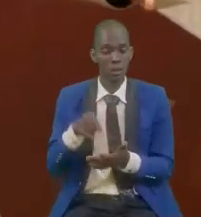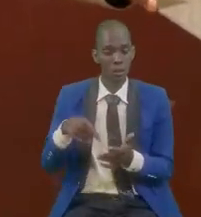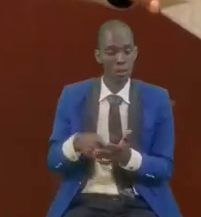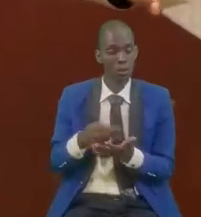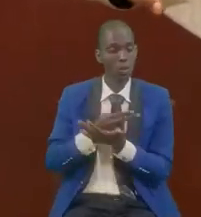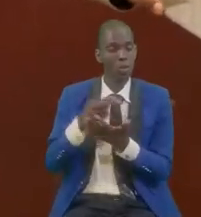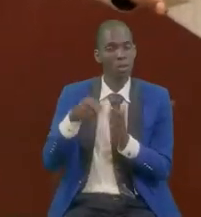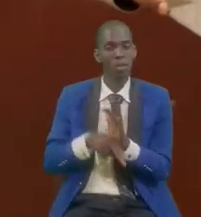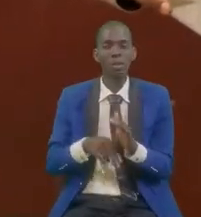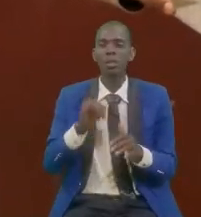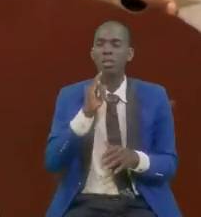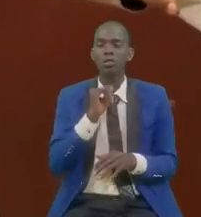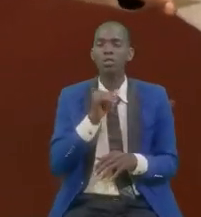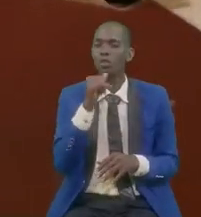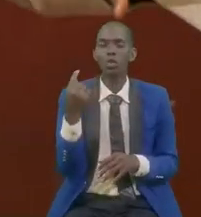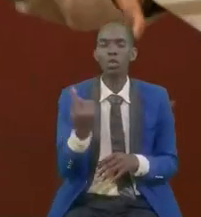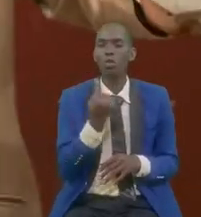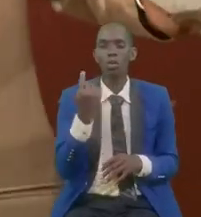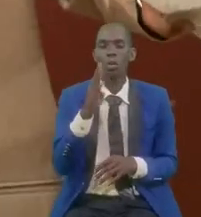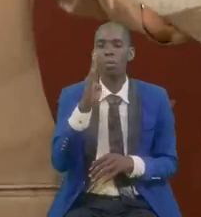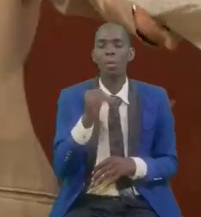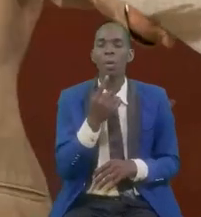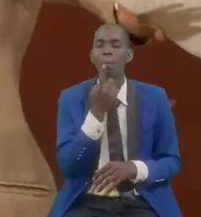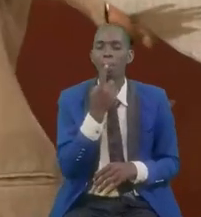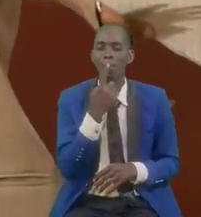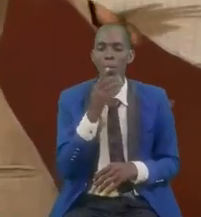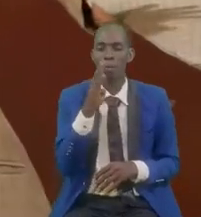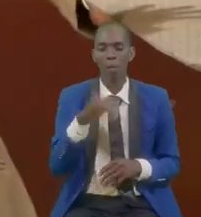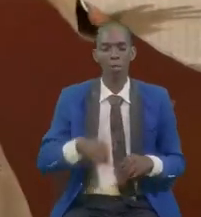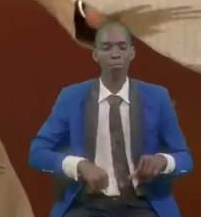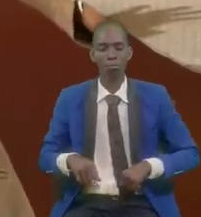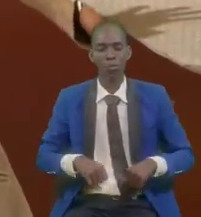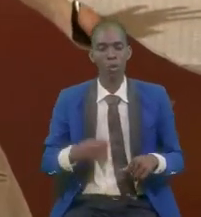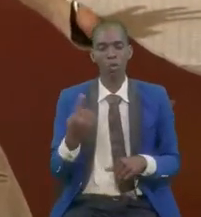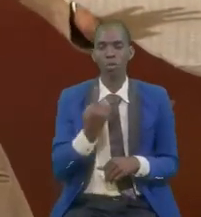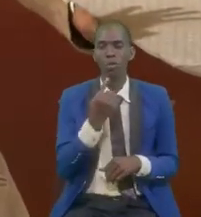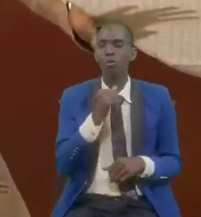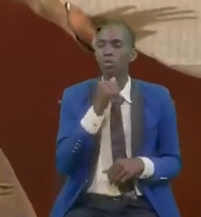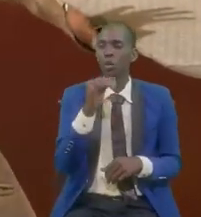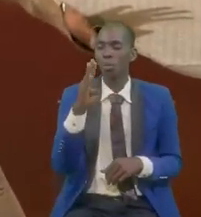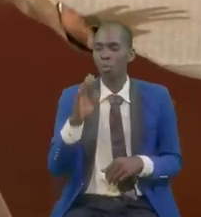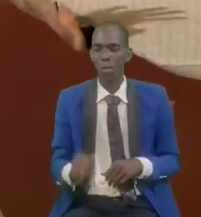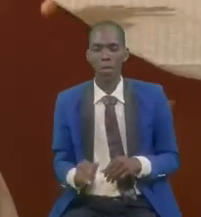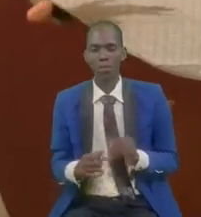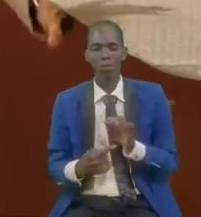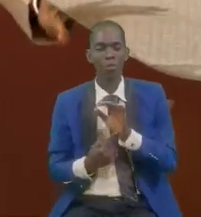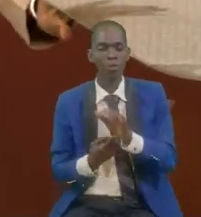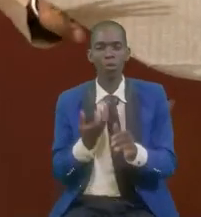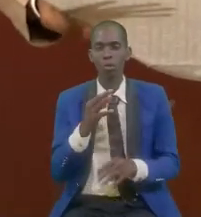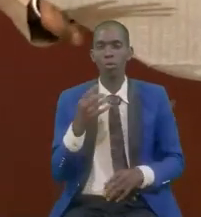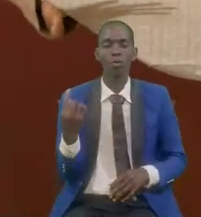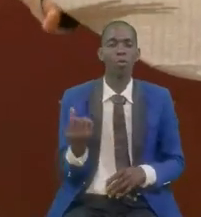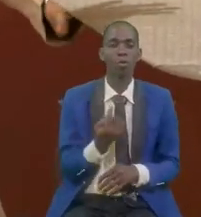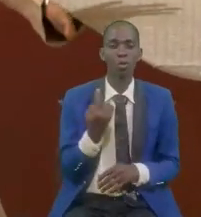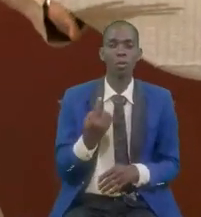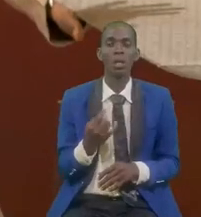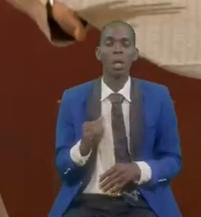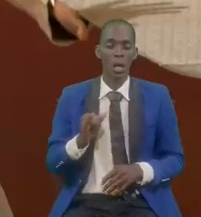piété n'est pas seulement une profession de la bouche, ce n'est pas théorique, ce n'est pas